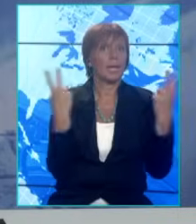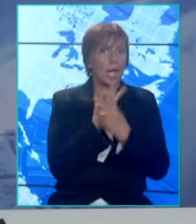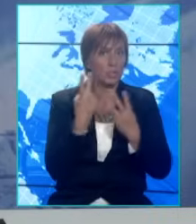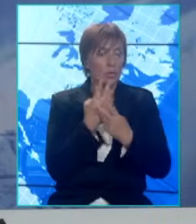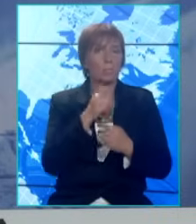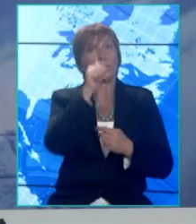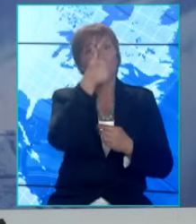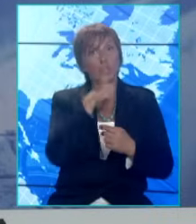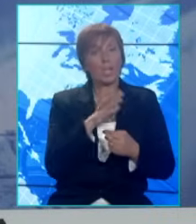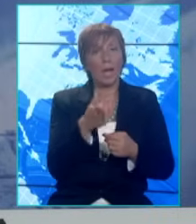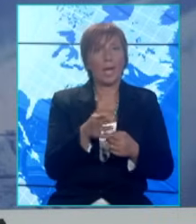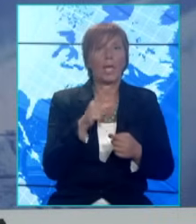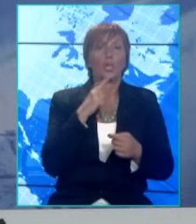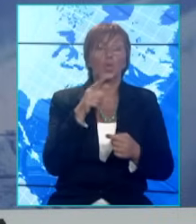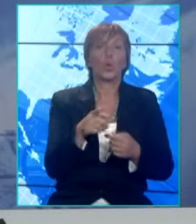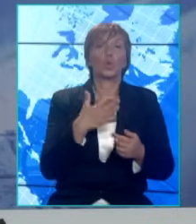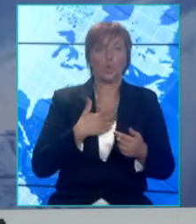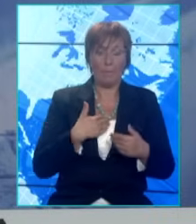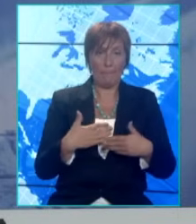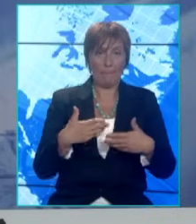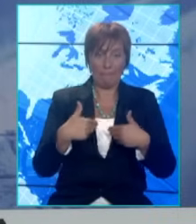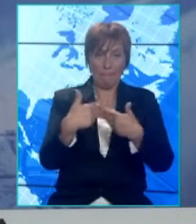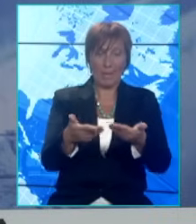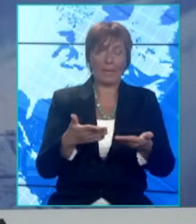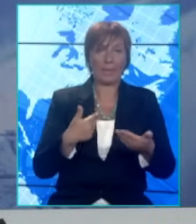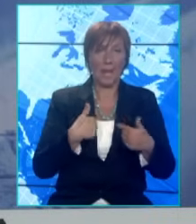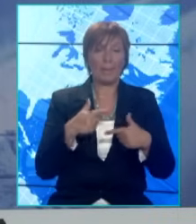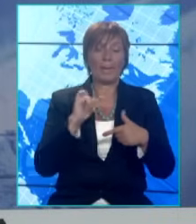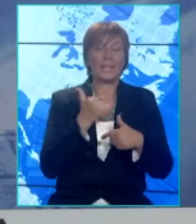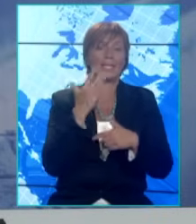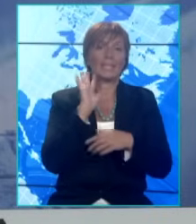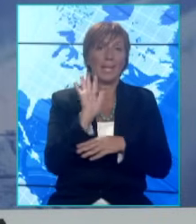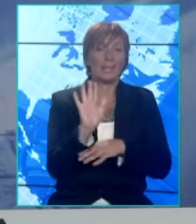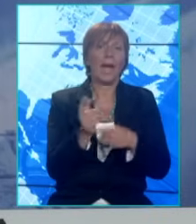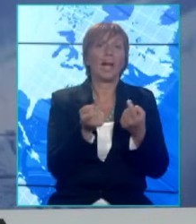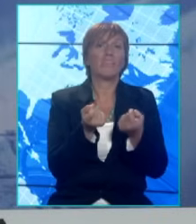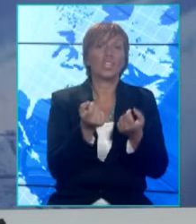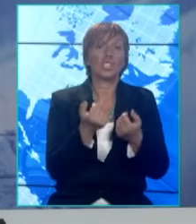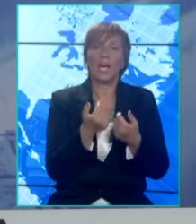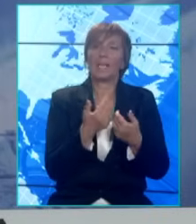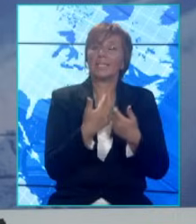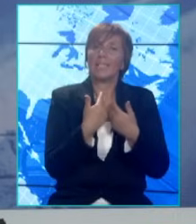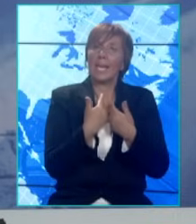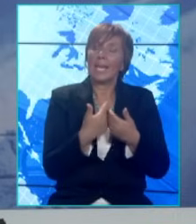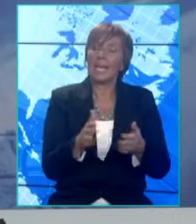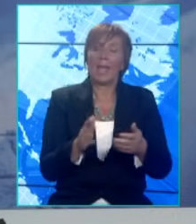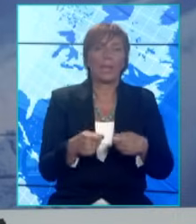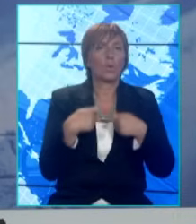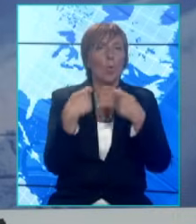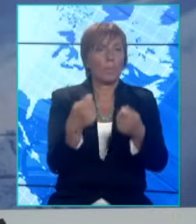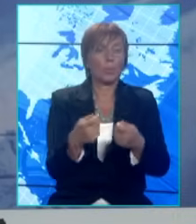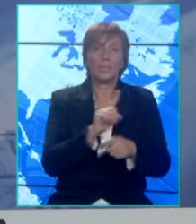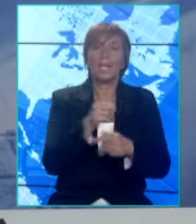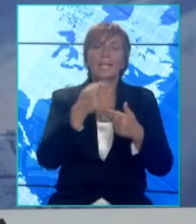razumjeti šta je to što je pred nama i da se jednostavno takve šanse jako rijetko pružaju ne